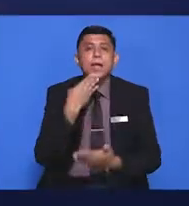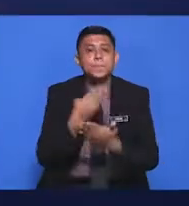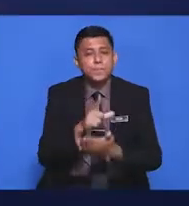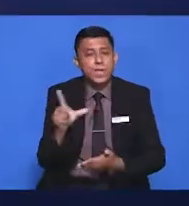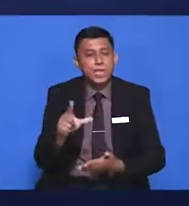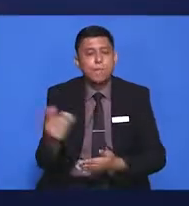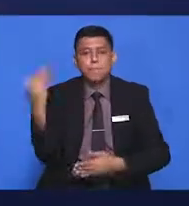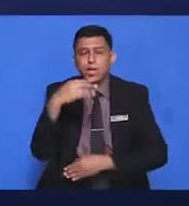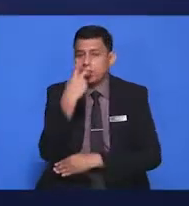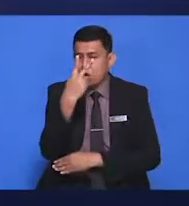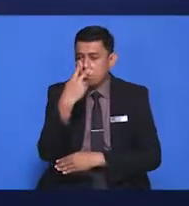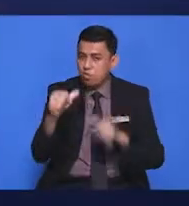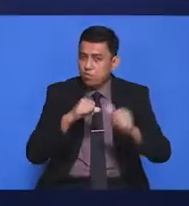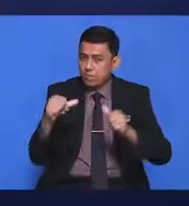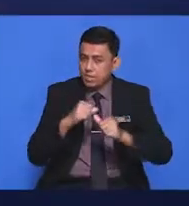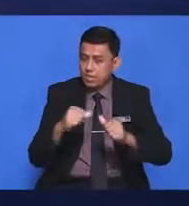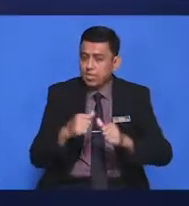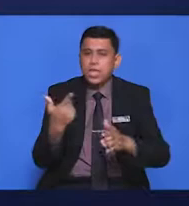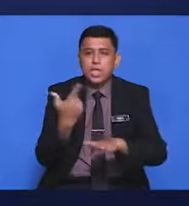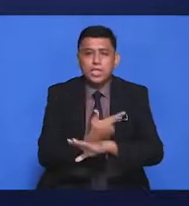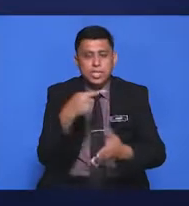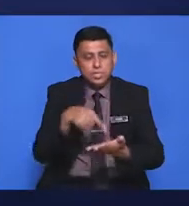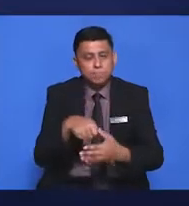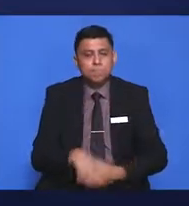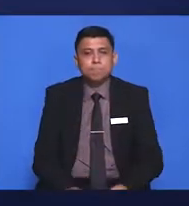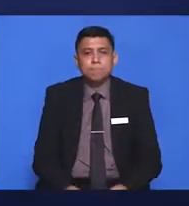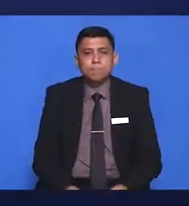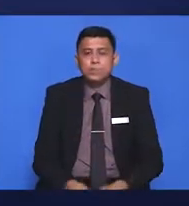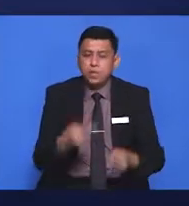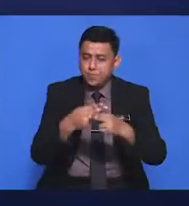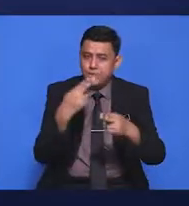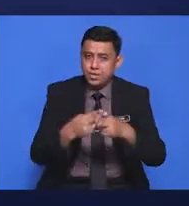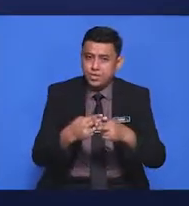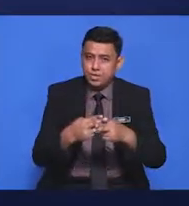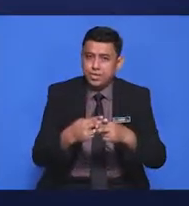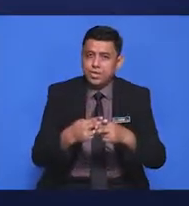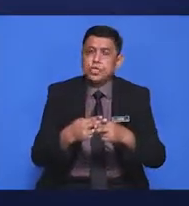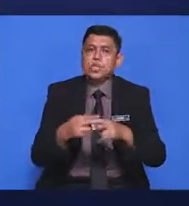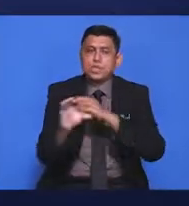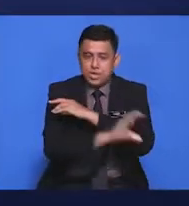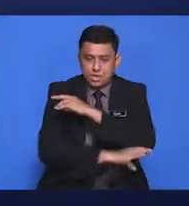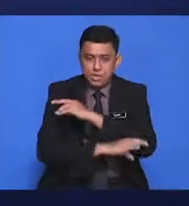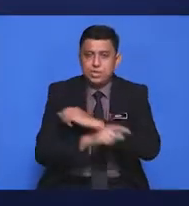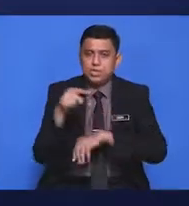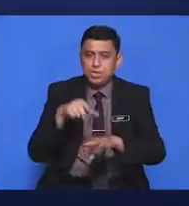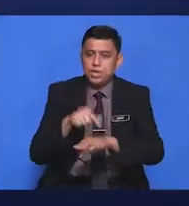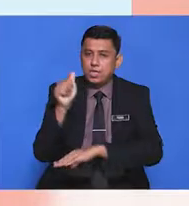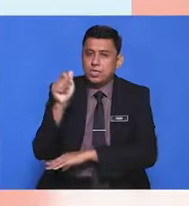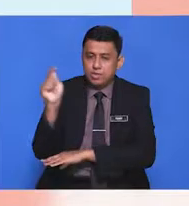mari kita lihat aktiviti pengukuhan tersebut. Nyatakan nama negara di Asia Tenggara yang